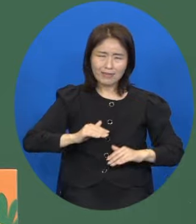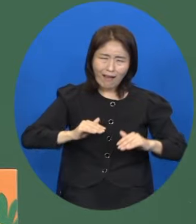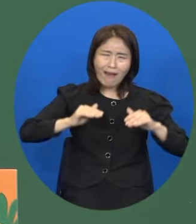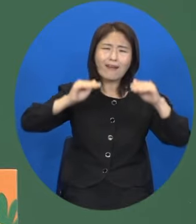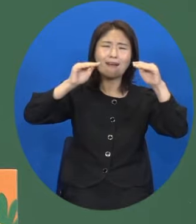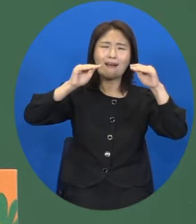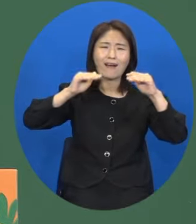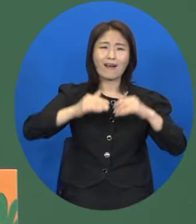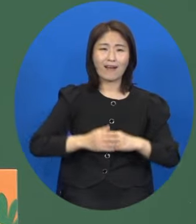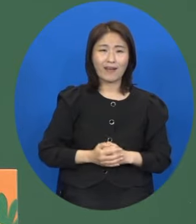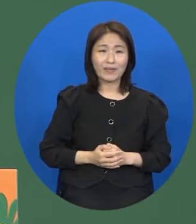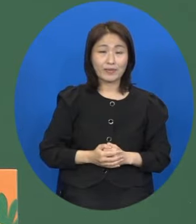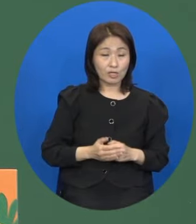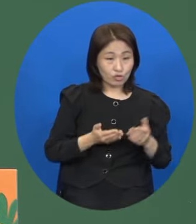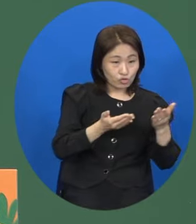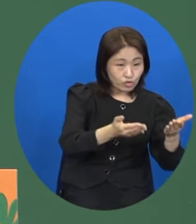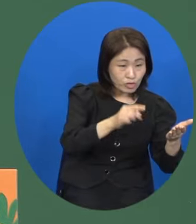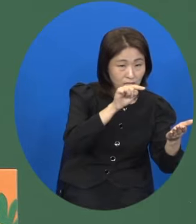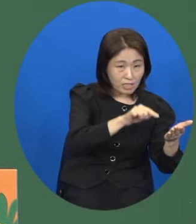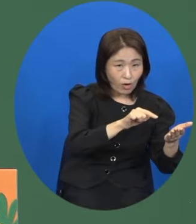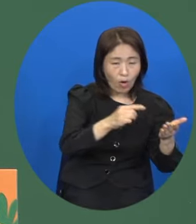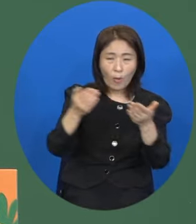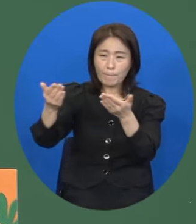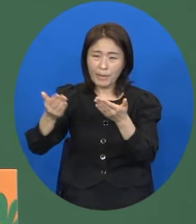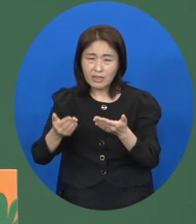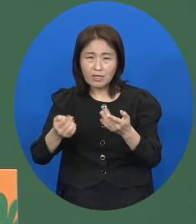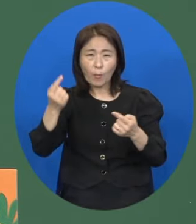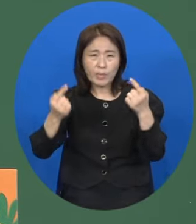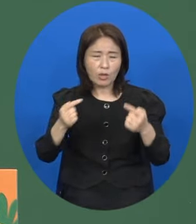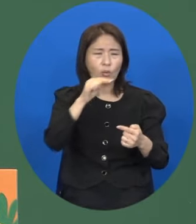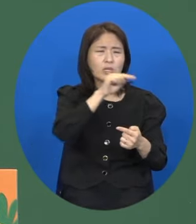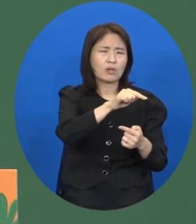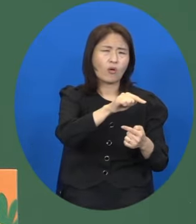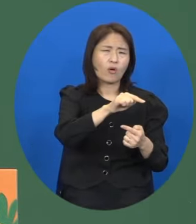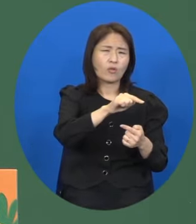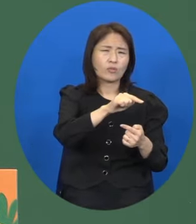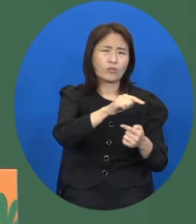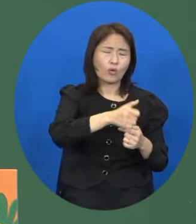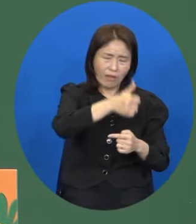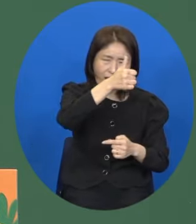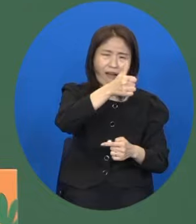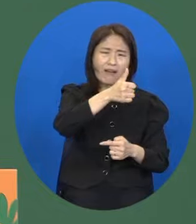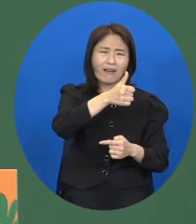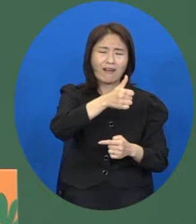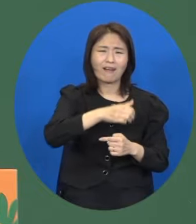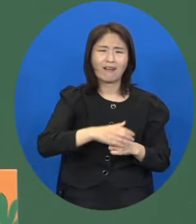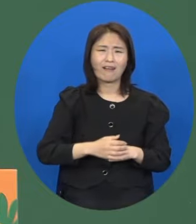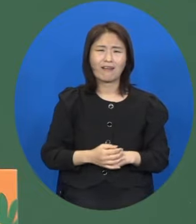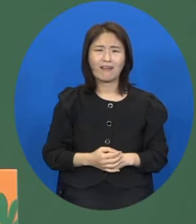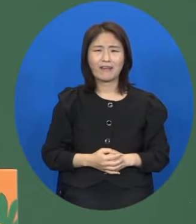주는 것이 받는 것이라고 하는 진리를 깨닫게 됩니다.